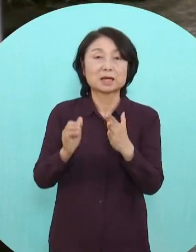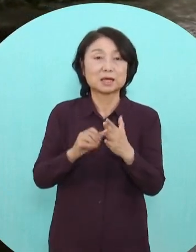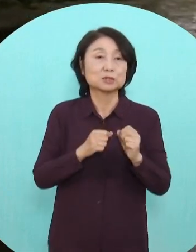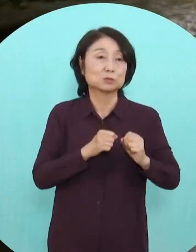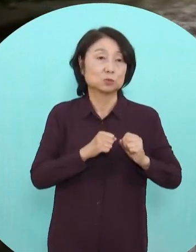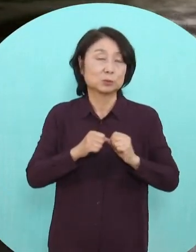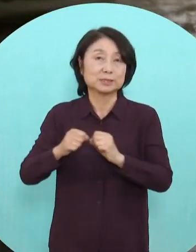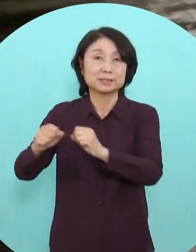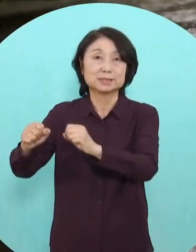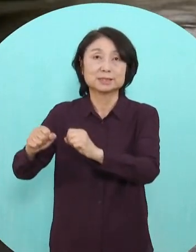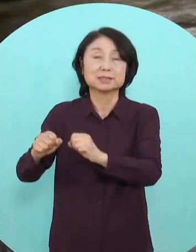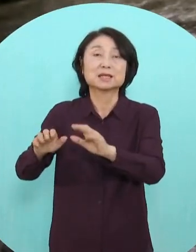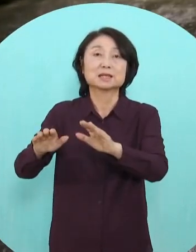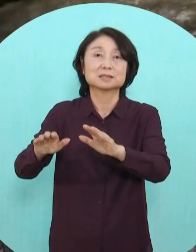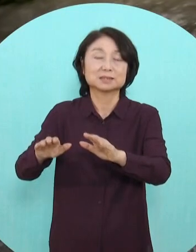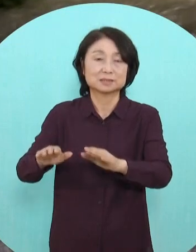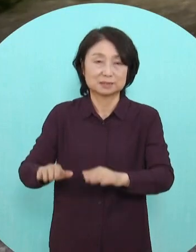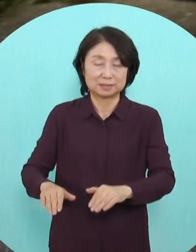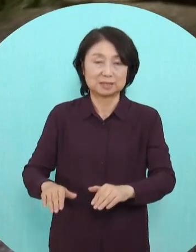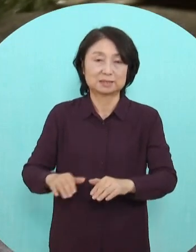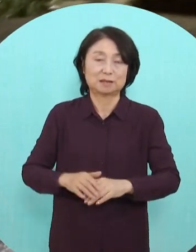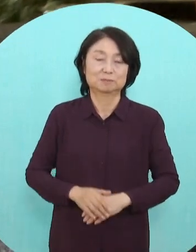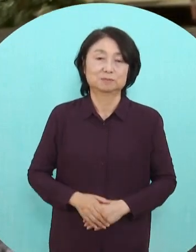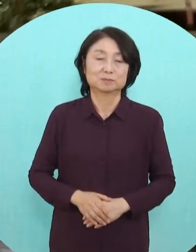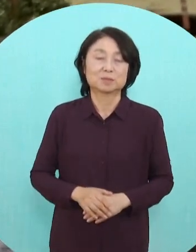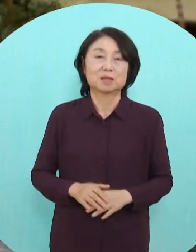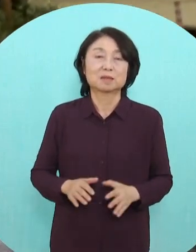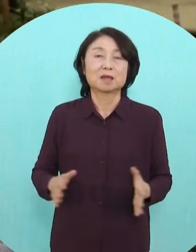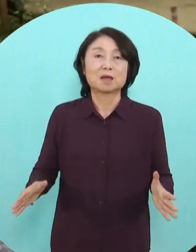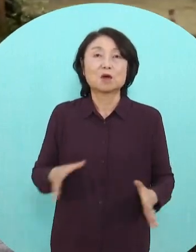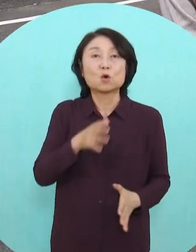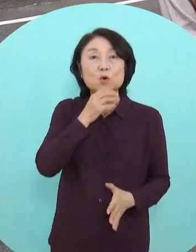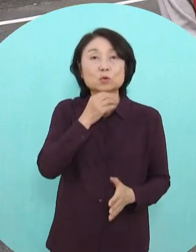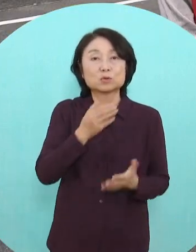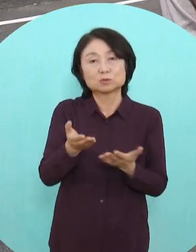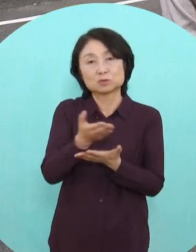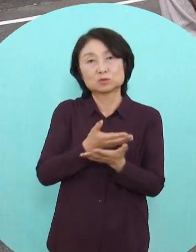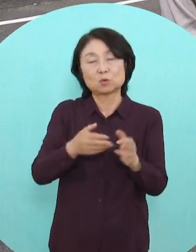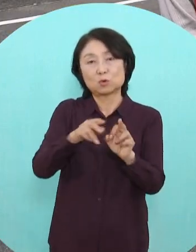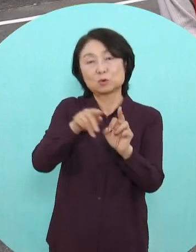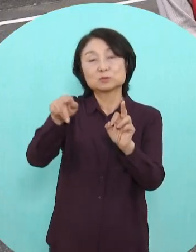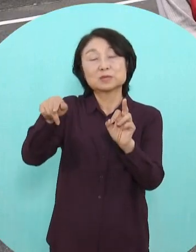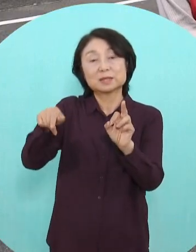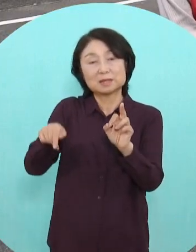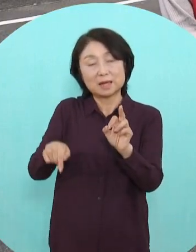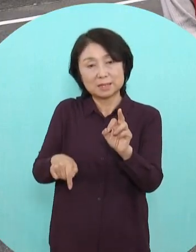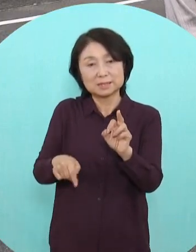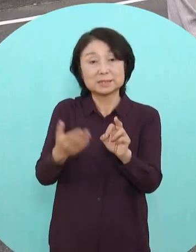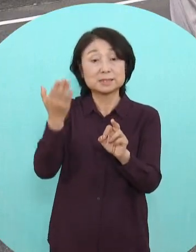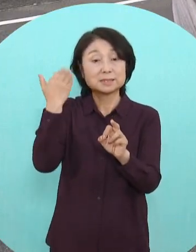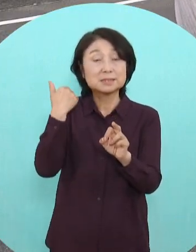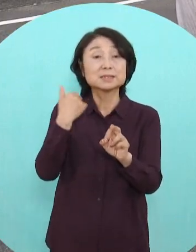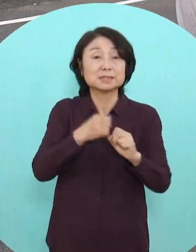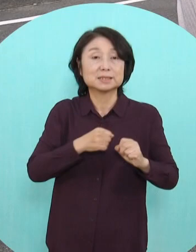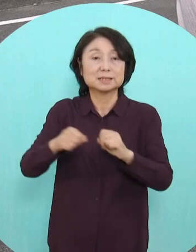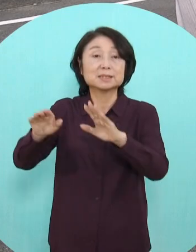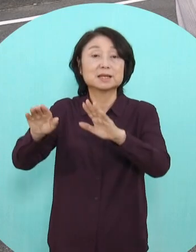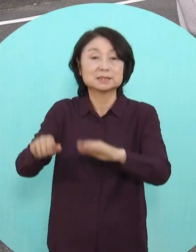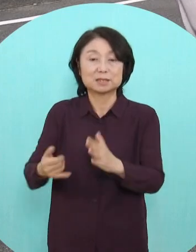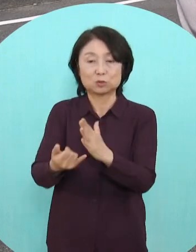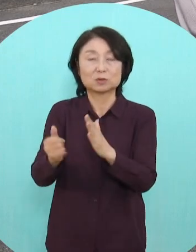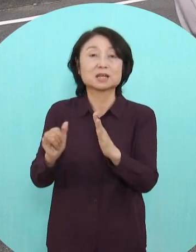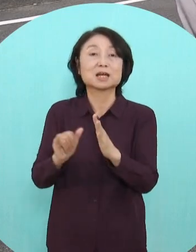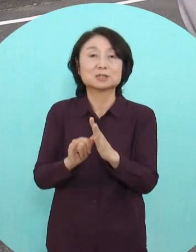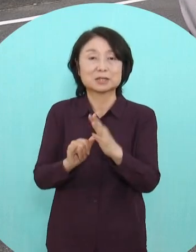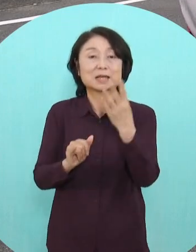、家族のもとにあらかじめ避難したとか、大戸市の交流センターにですね、事前に避難したという